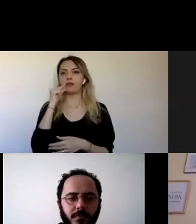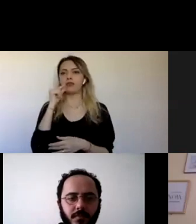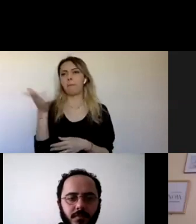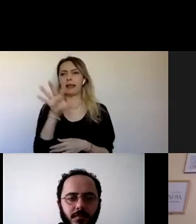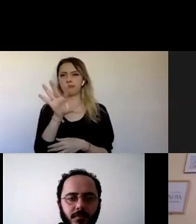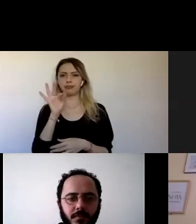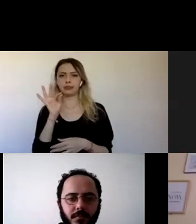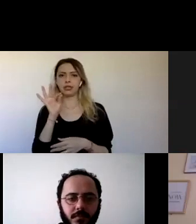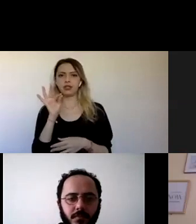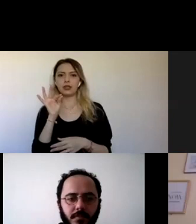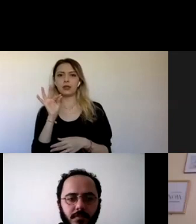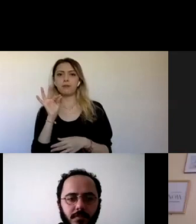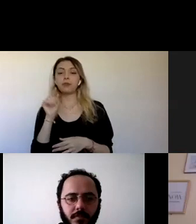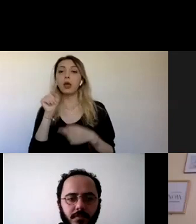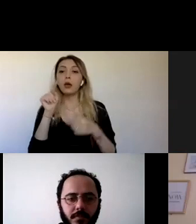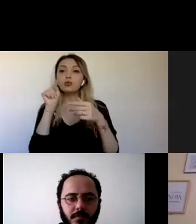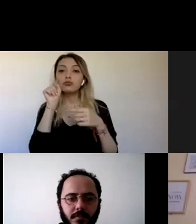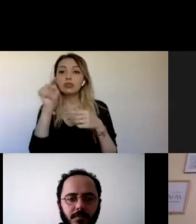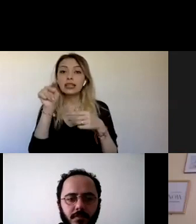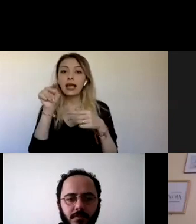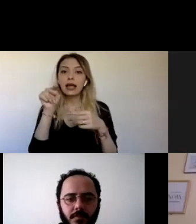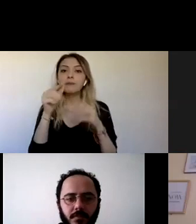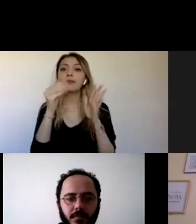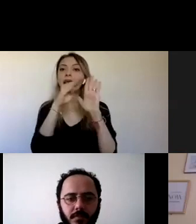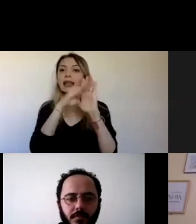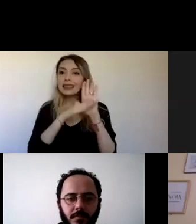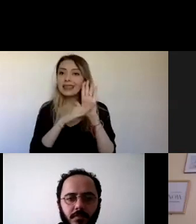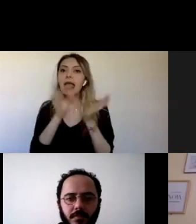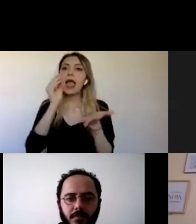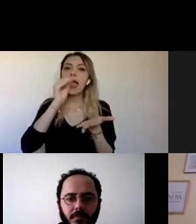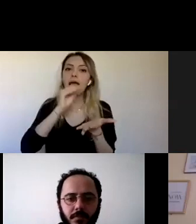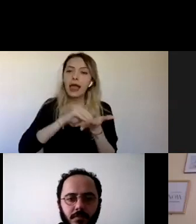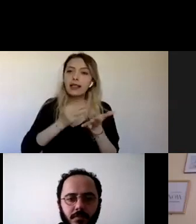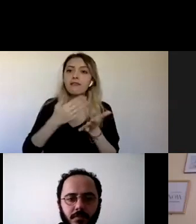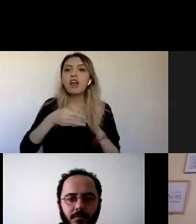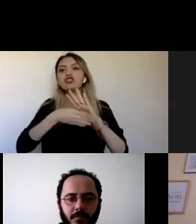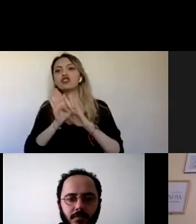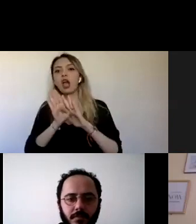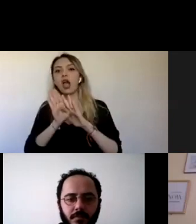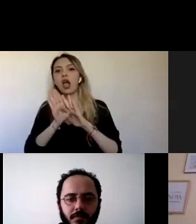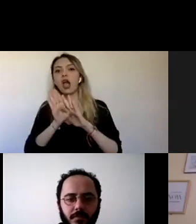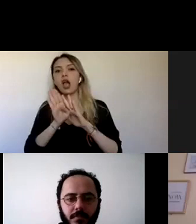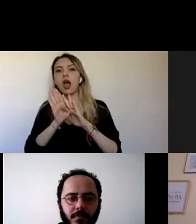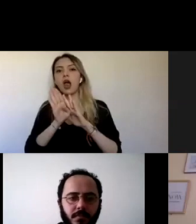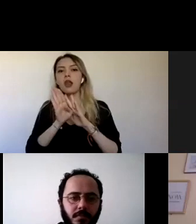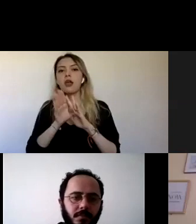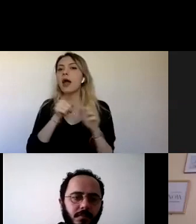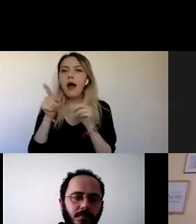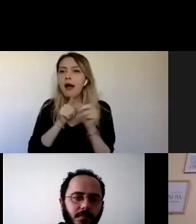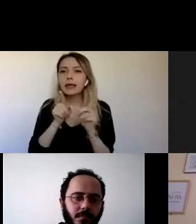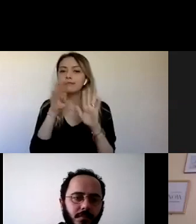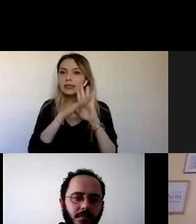tıklıyorsunuz en yukarıdan. Liste ekle ya da çıkar. Add remove from list diyorsunuz. Sonrasında ya var olan liste ekleyebilirsiniz ya da yeni